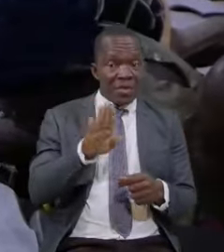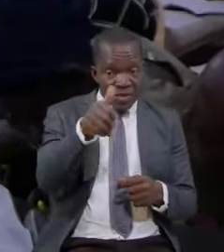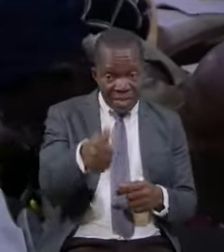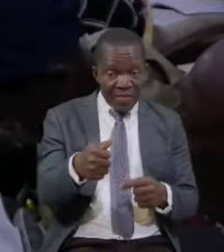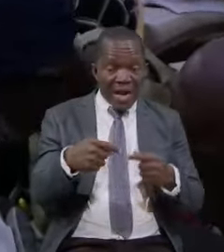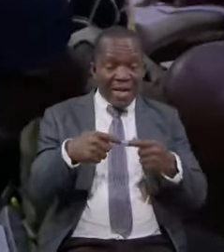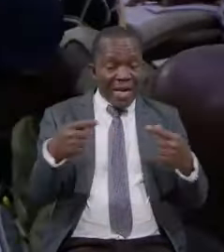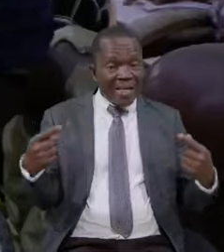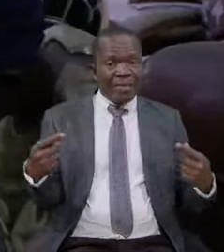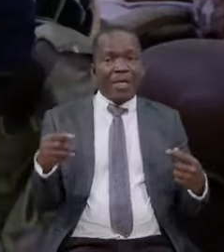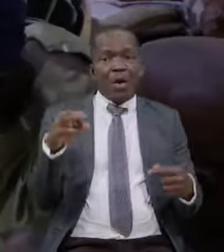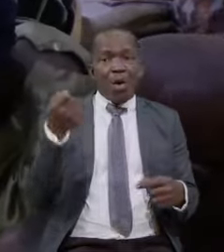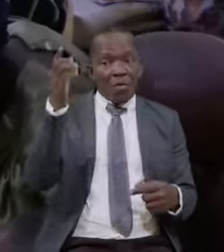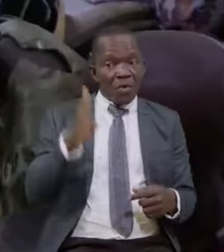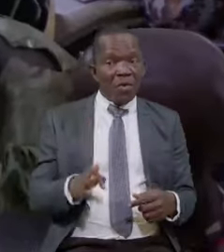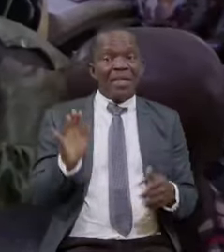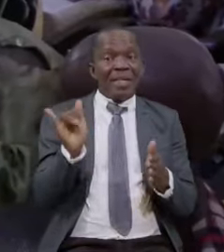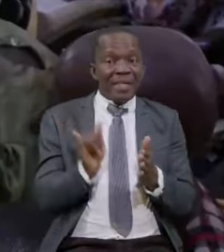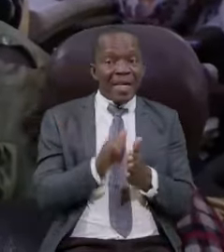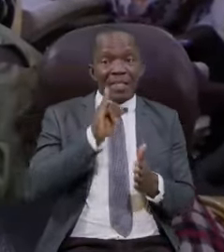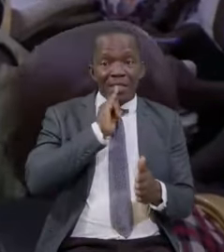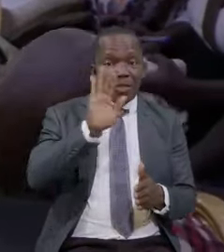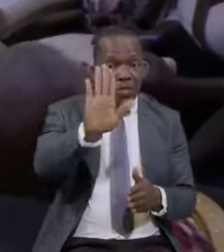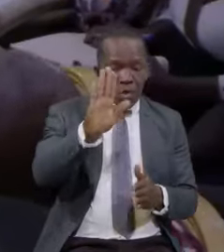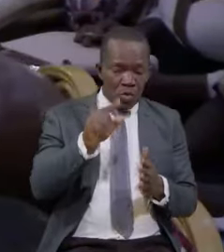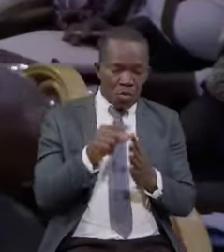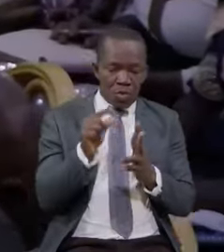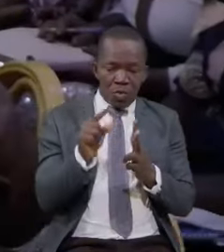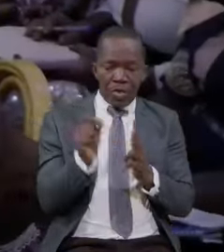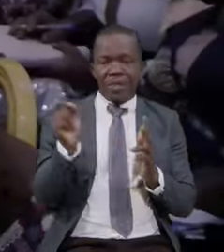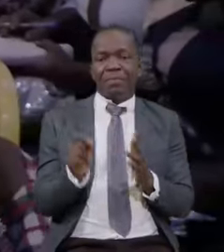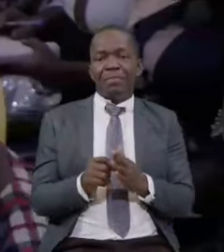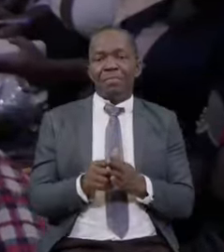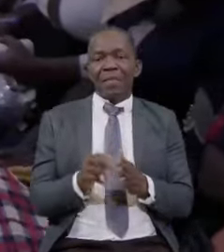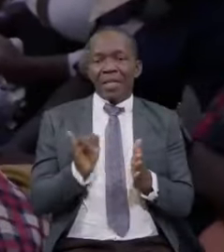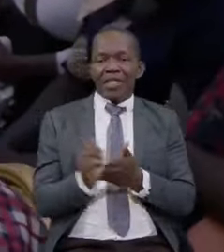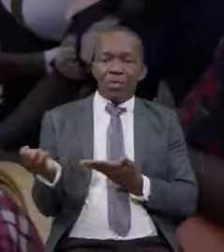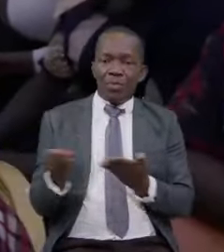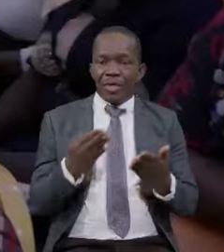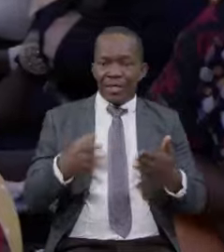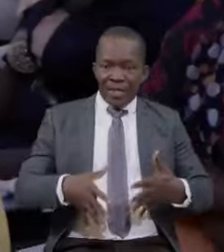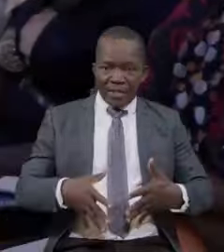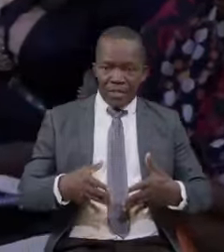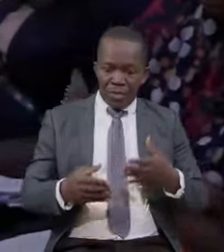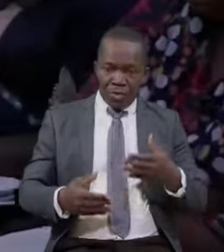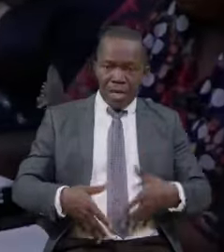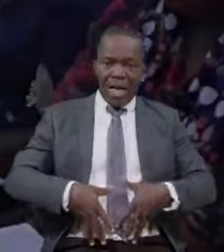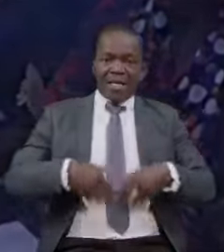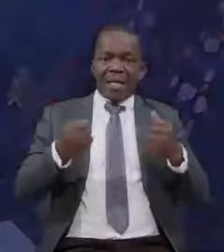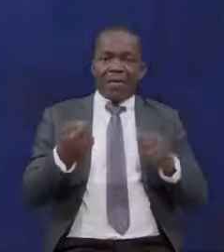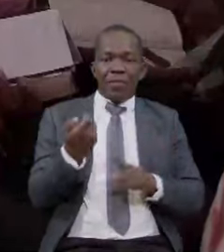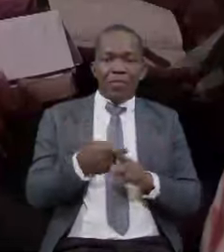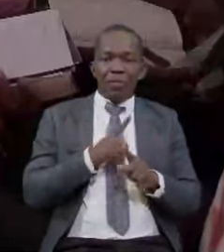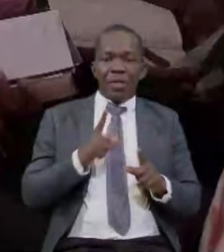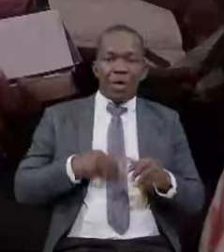c'eston chois a le jugement il y a une indignation verset 28 verset 28 celui qui a violé la